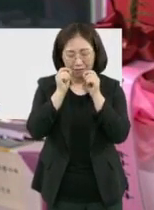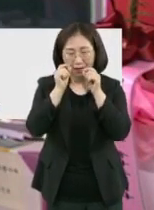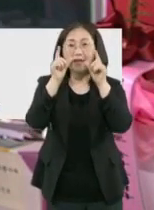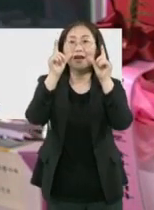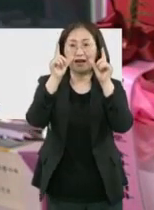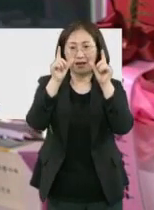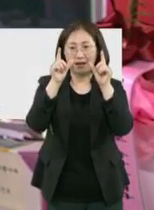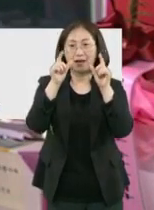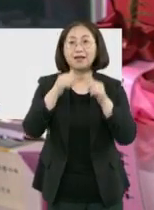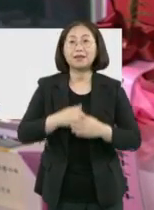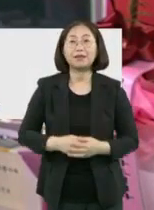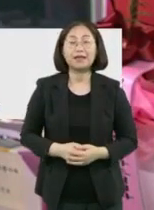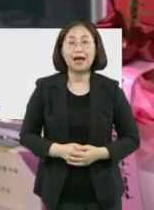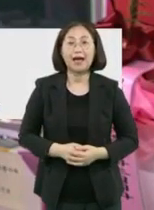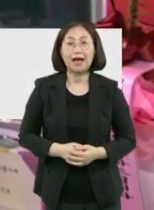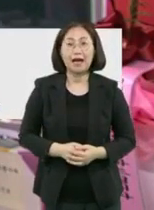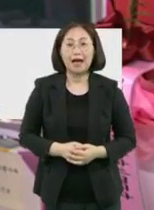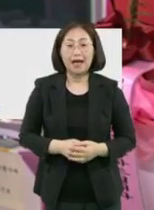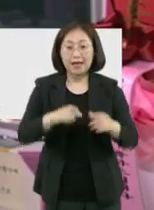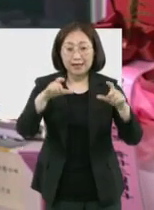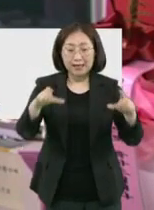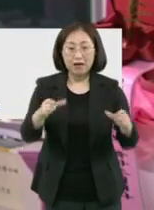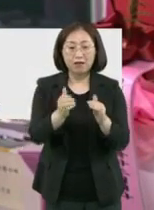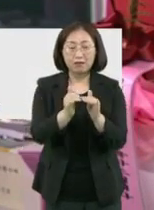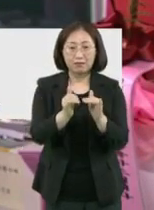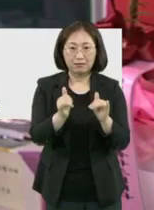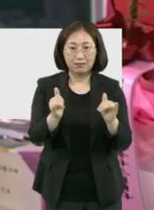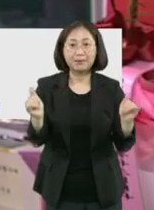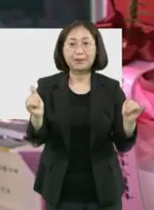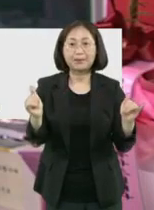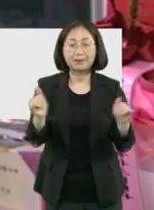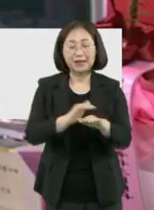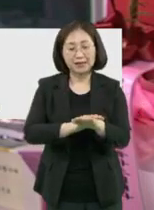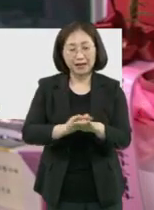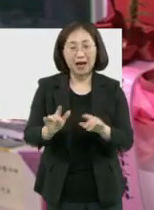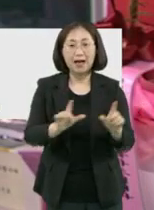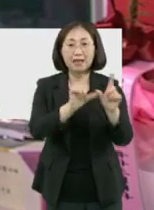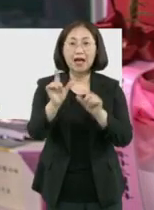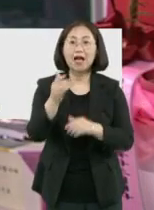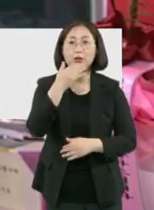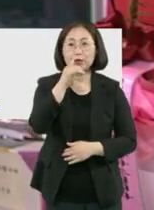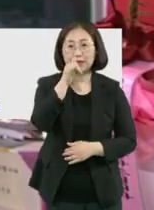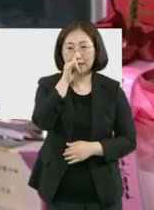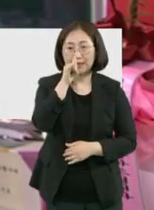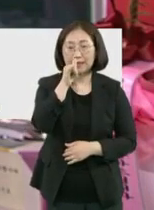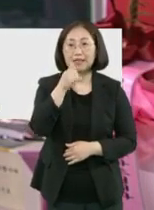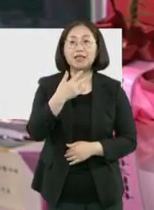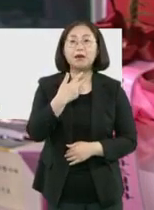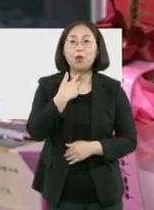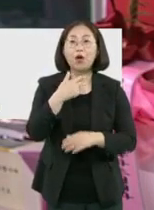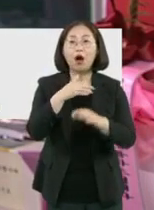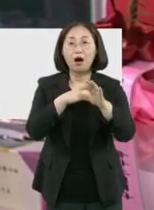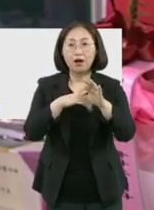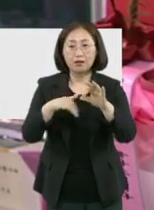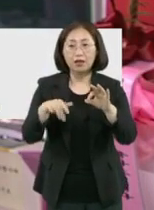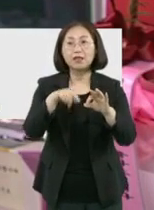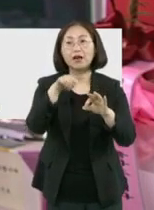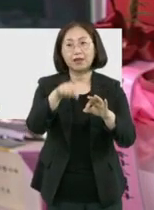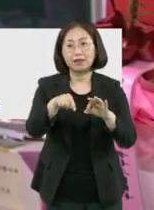다시 한번 느꼈습니다. 지역 주민들이 잘 살 수 있는 그런 보령 서천, 서천